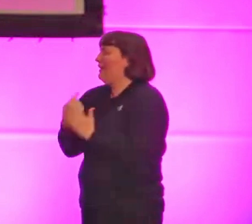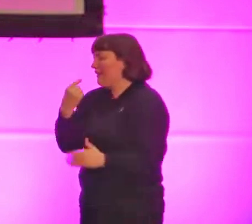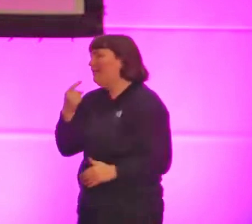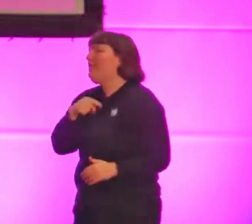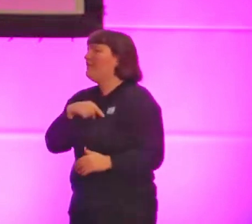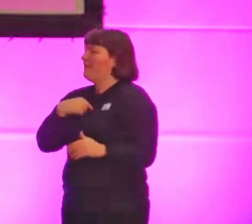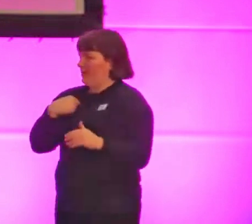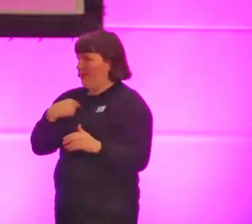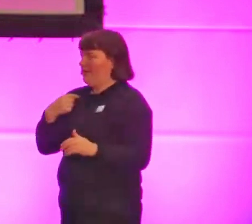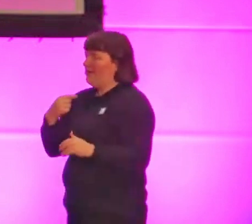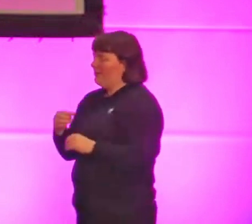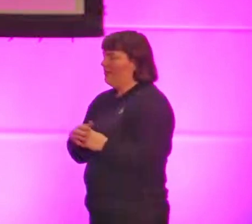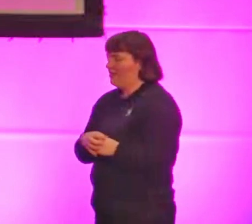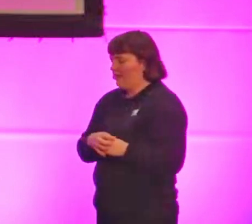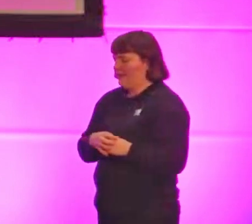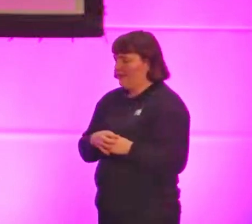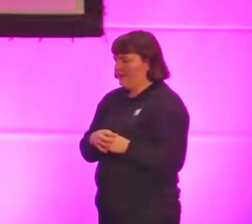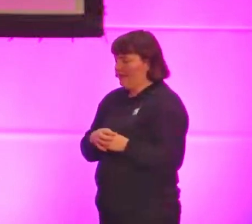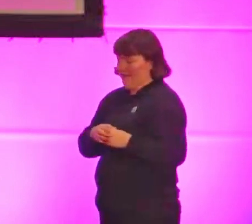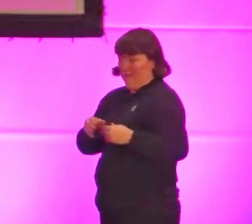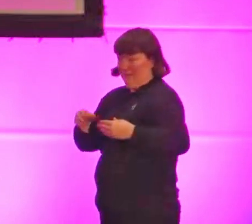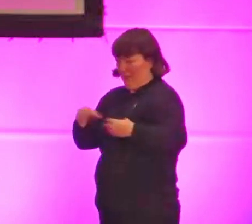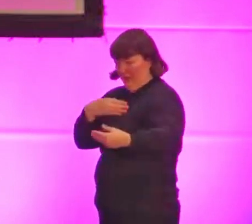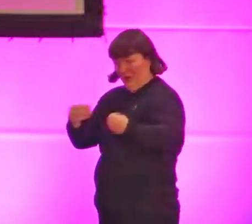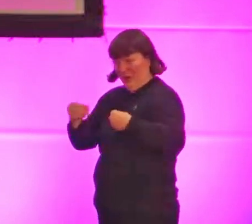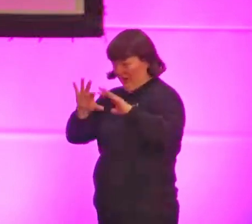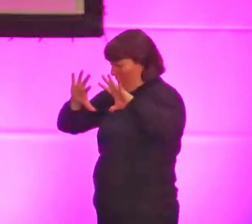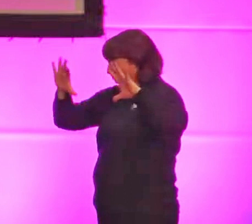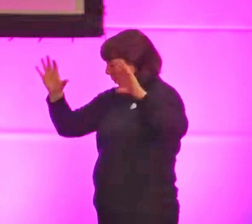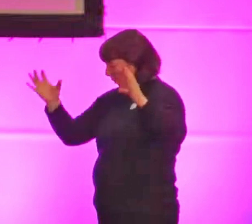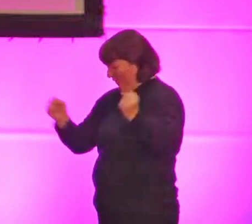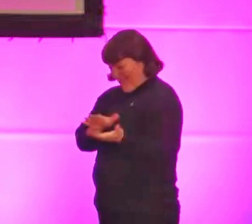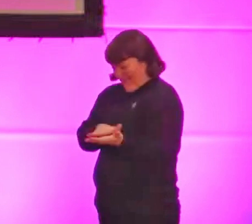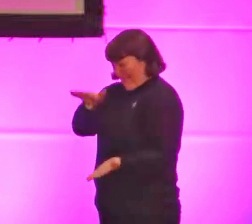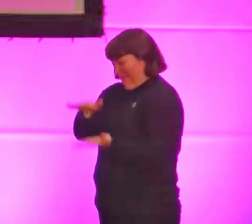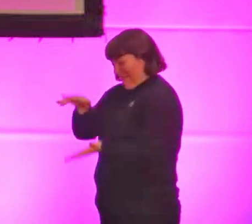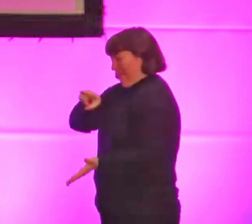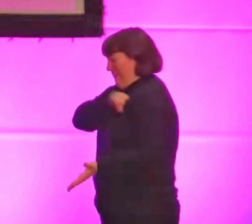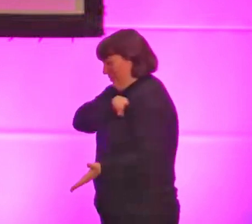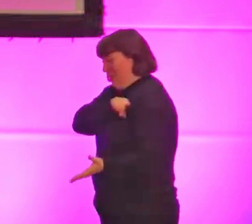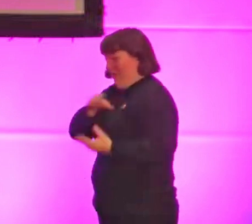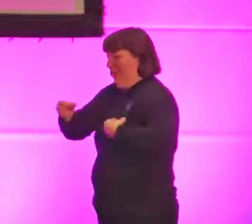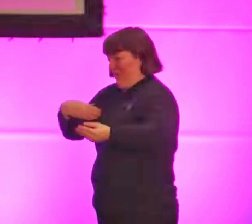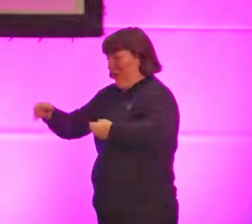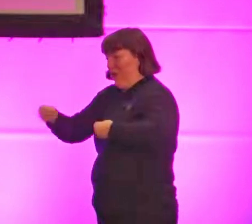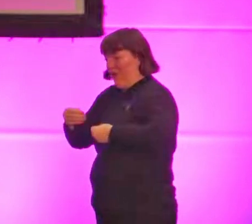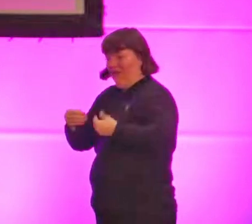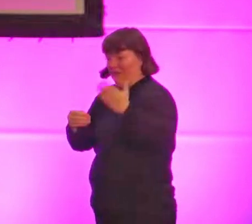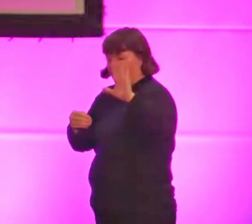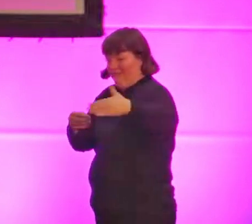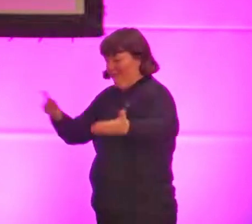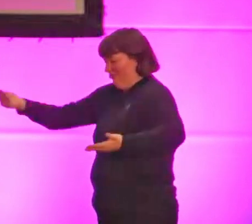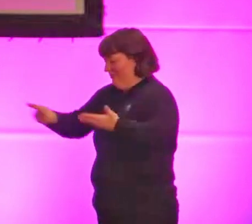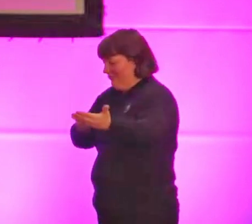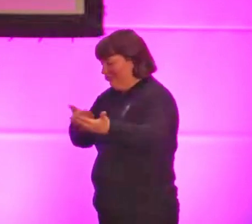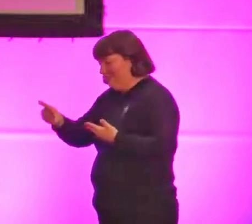Vi gjorde, materialet var ju så omfattande. Vi hade fått in väldigt mycket. Vi hade